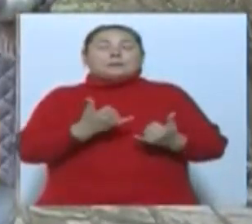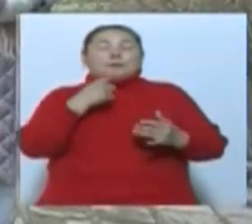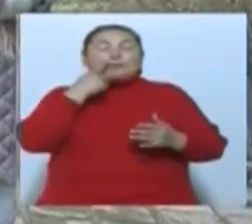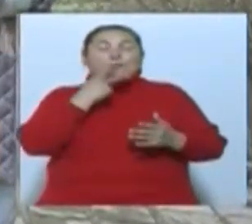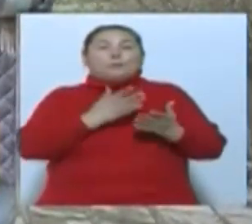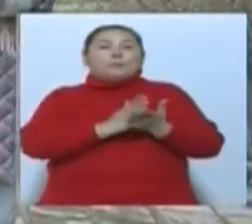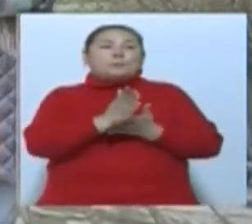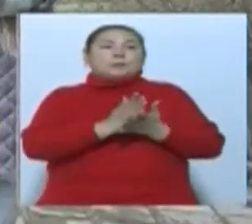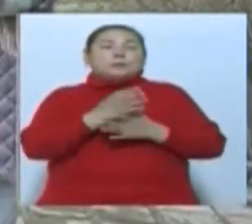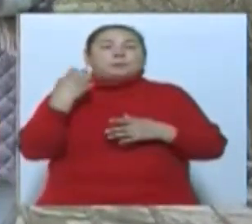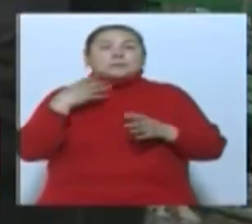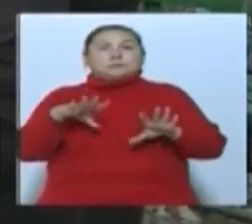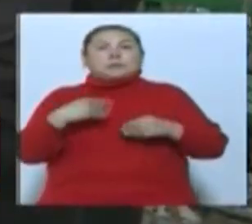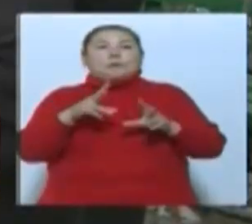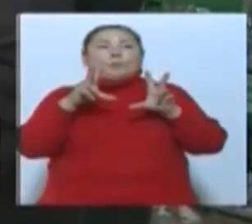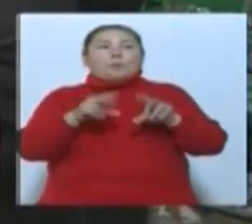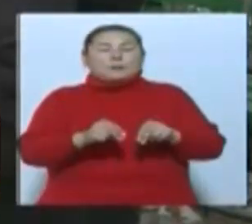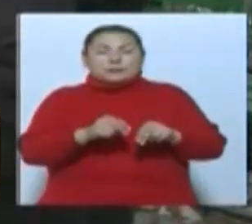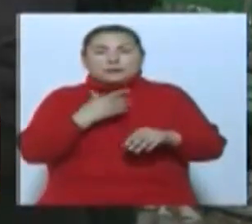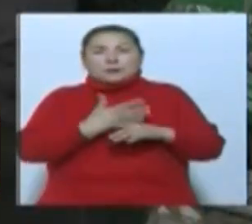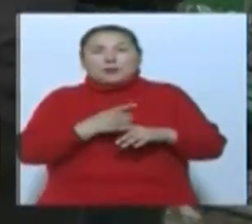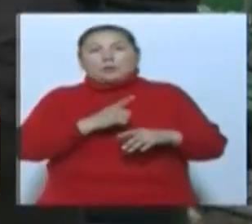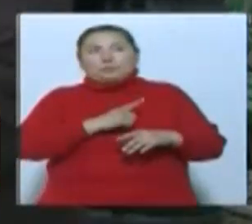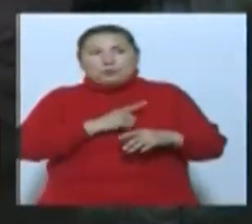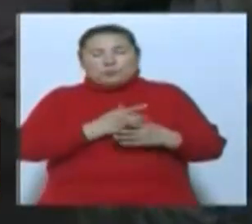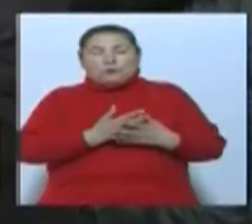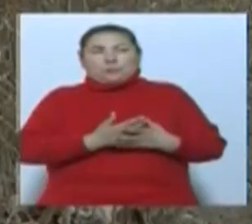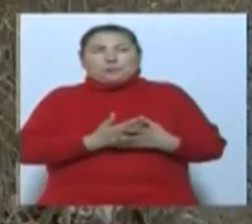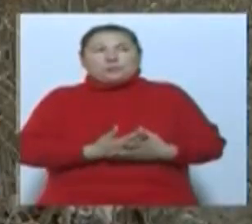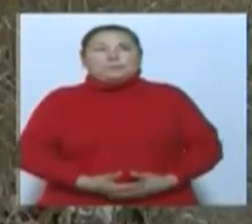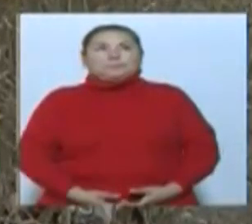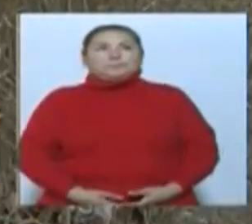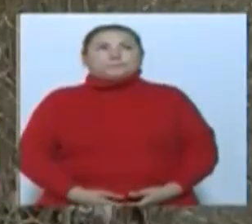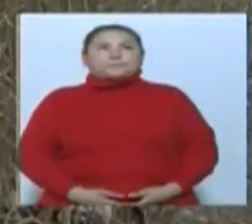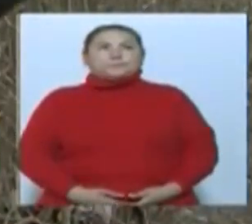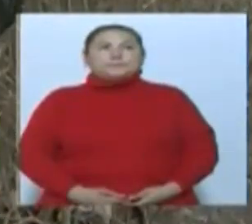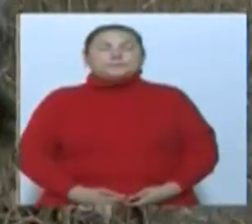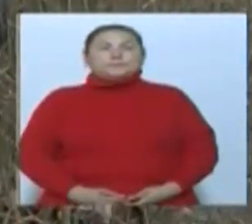көрсетуші компания басшысы берген уәденің орындалуын күте тұруға тура келеді. Абзал Айхат, Амангелді Тұрахмет, Дидар.